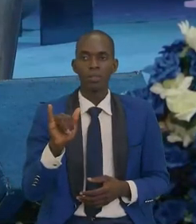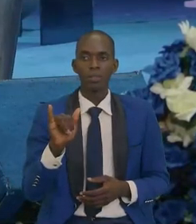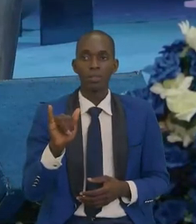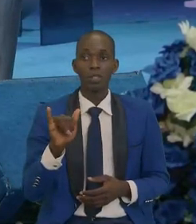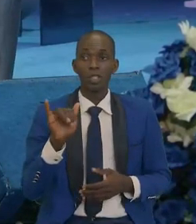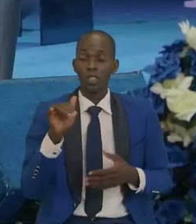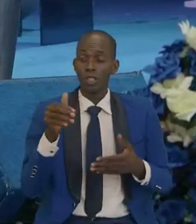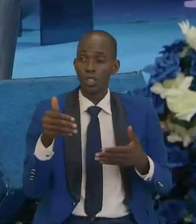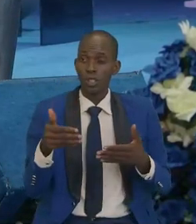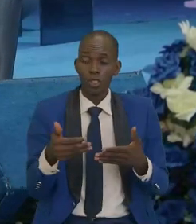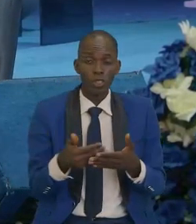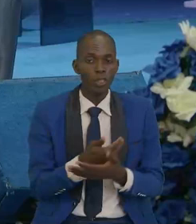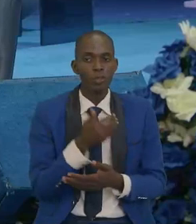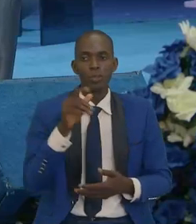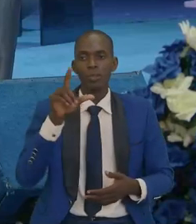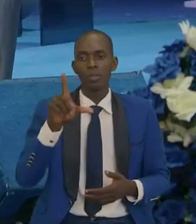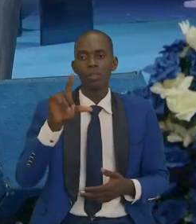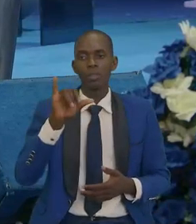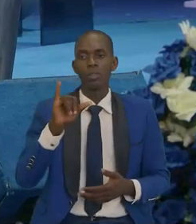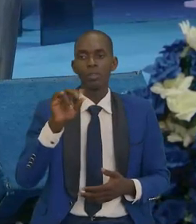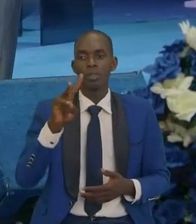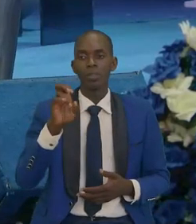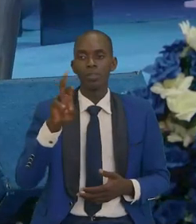De nouveaux reins,